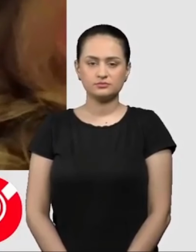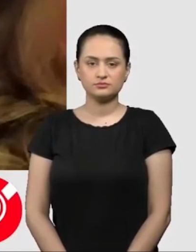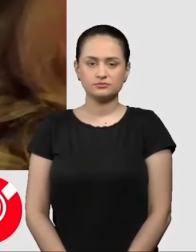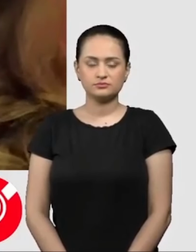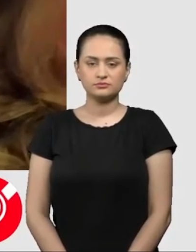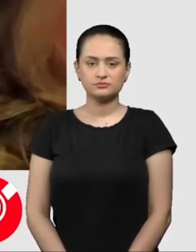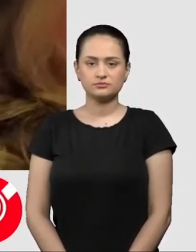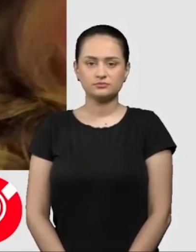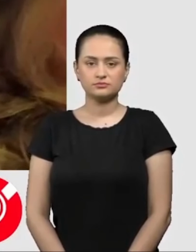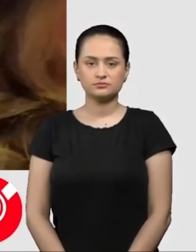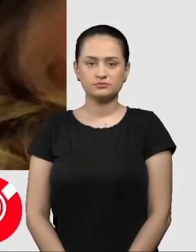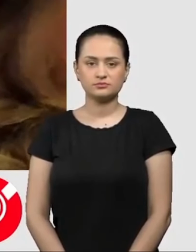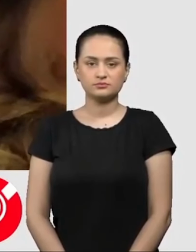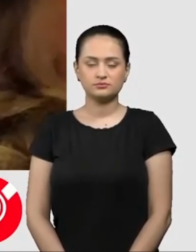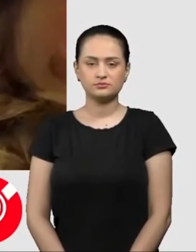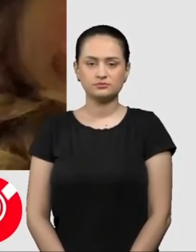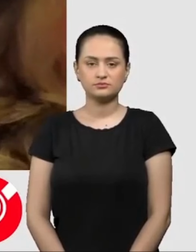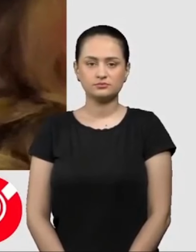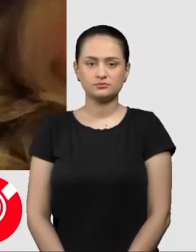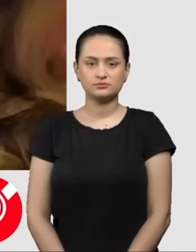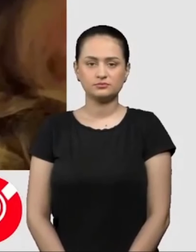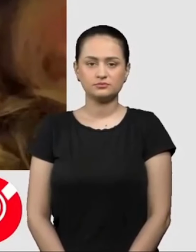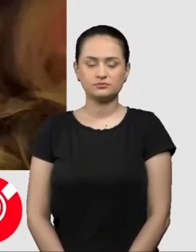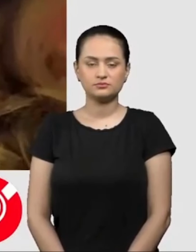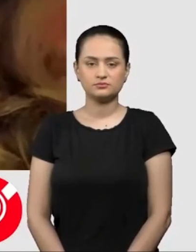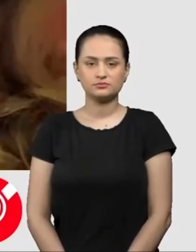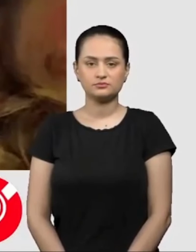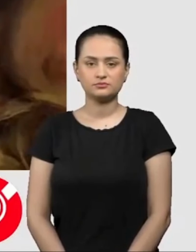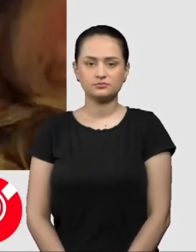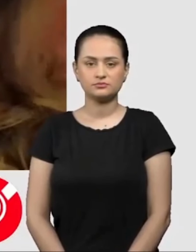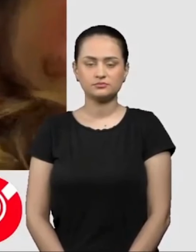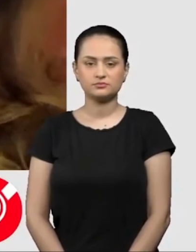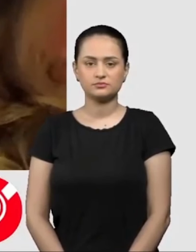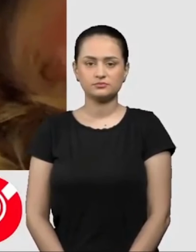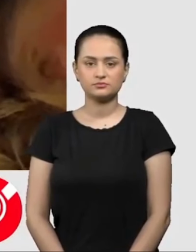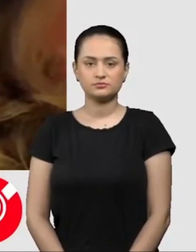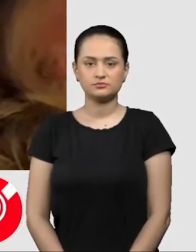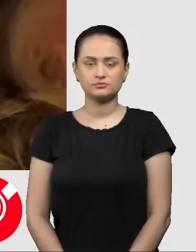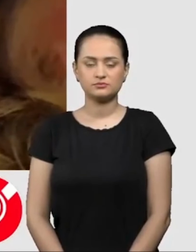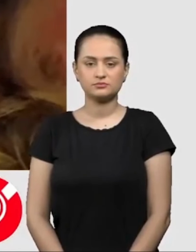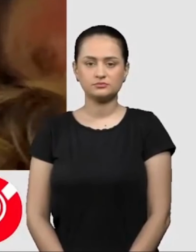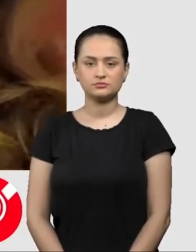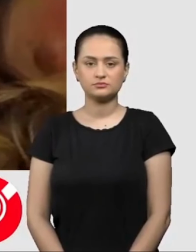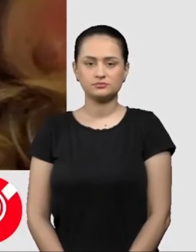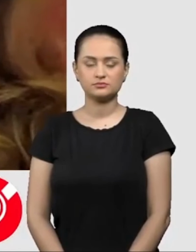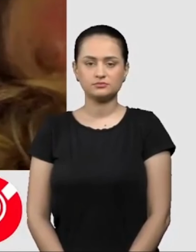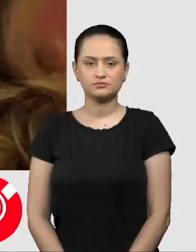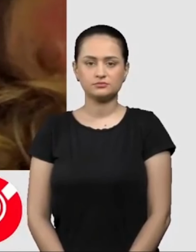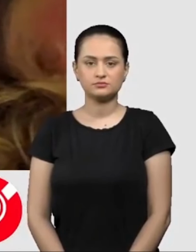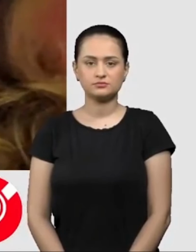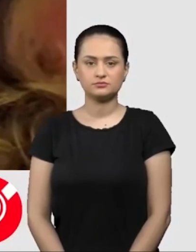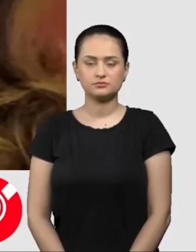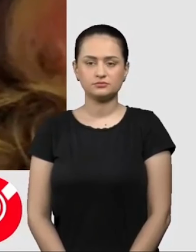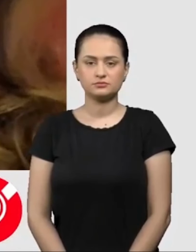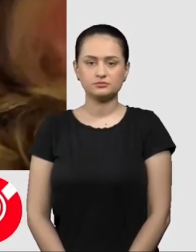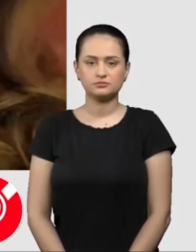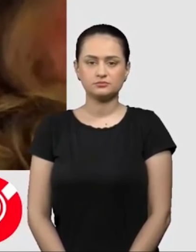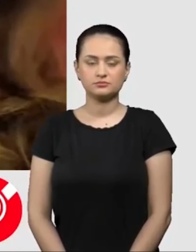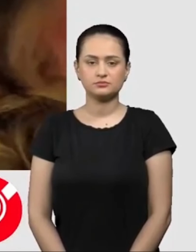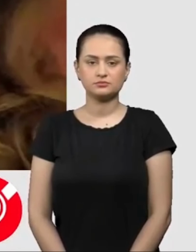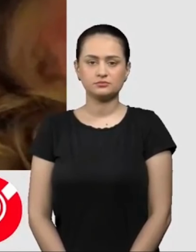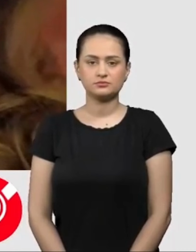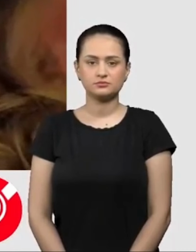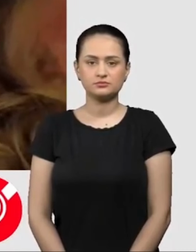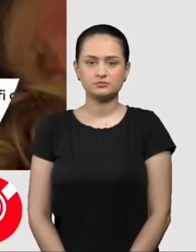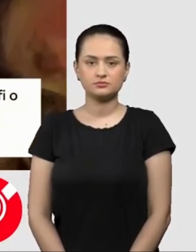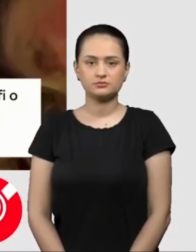Infertilitate a fost fondată de 7 femei în urmă cu 16 ani, 7 femei care nu ne cunoșteam între noi și pe care ne unea doar dorința